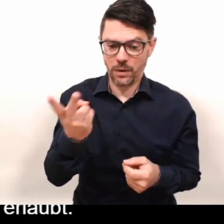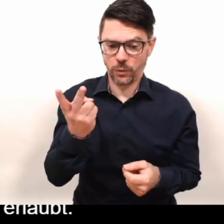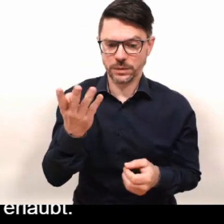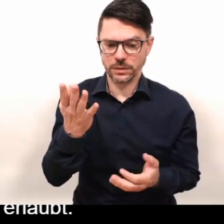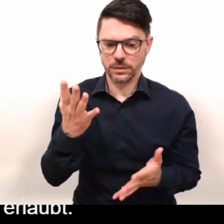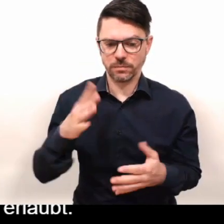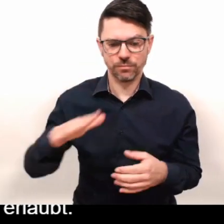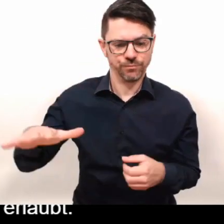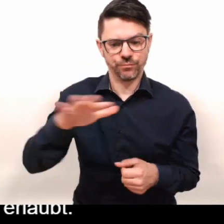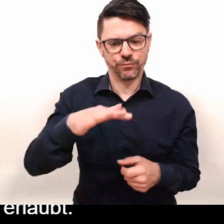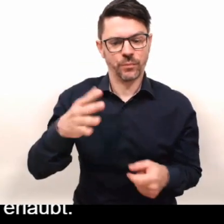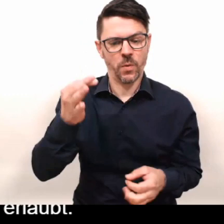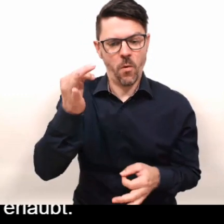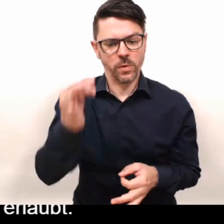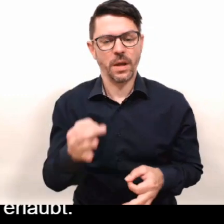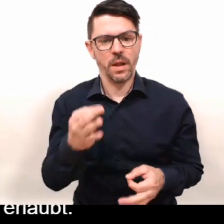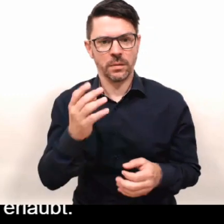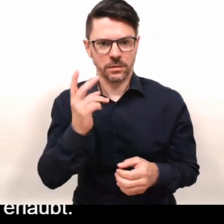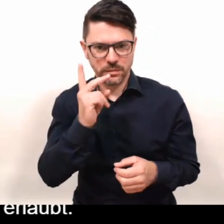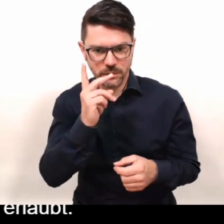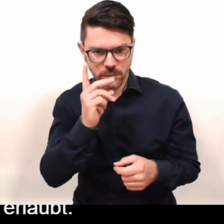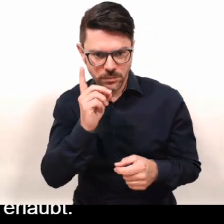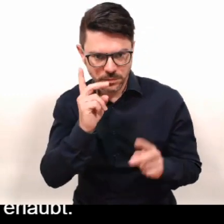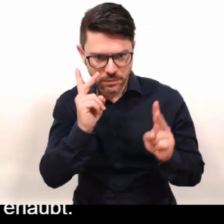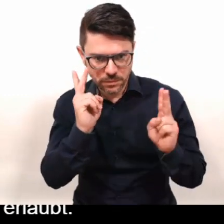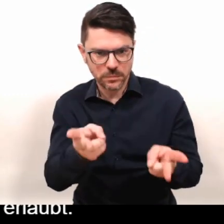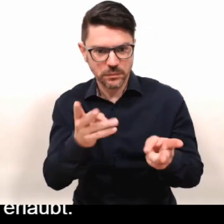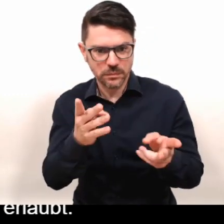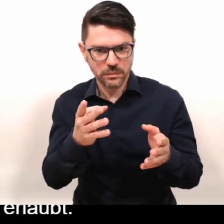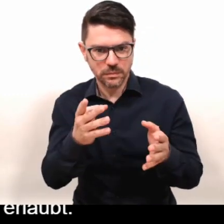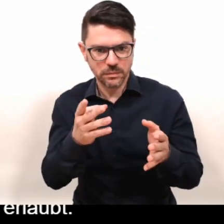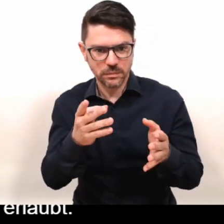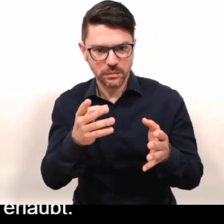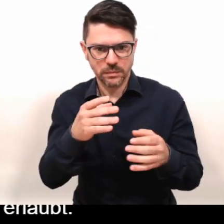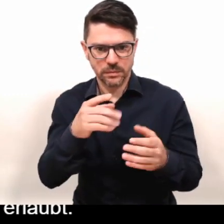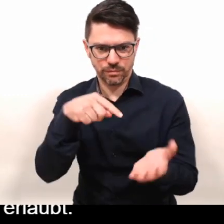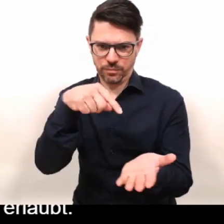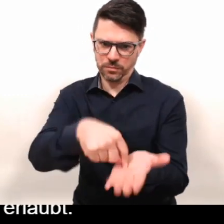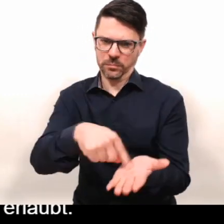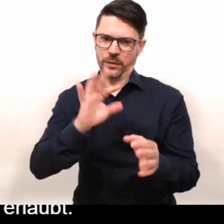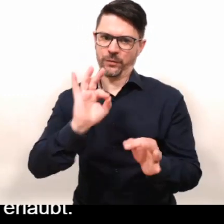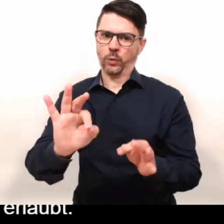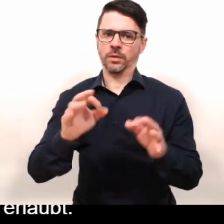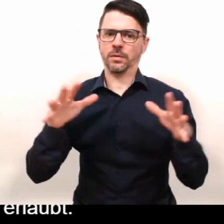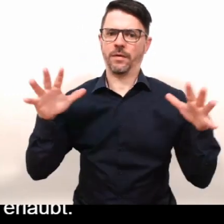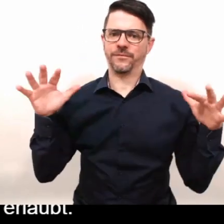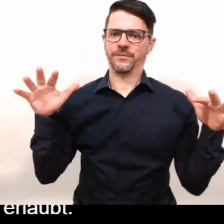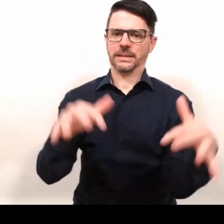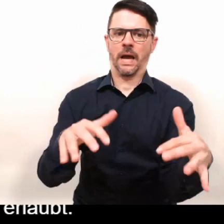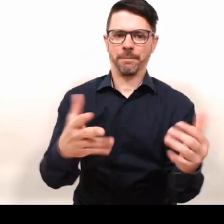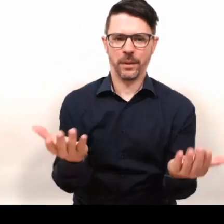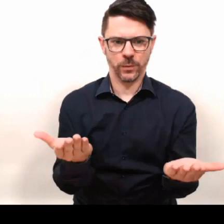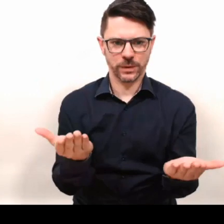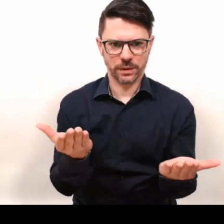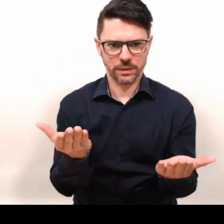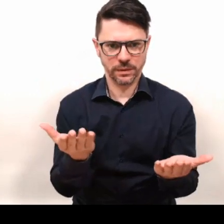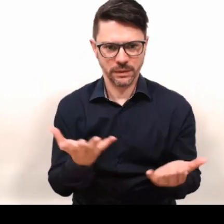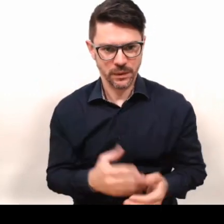besonderes Augenmerk auf eine geeignete Örtlichkeit für die Versammlungen gelegt werden? Heißt es, dass man in Zukunft